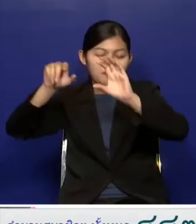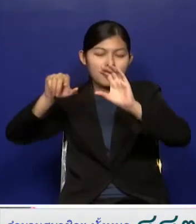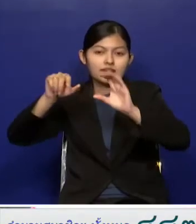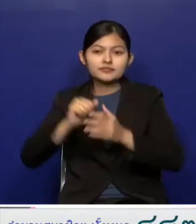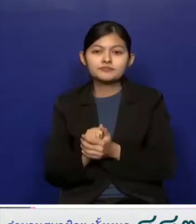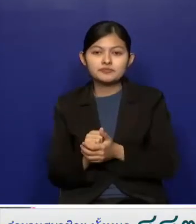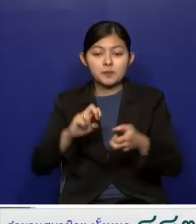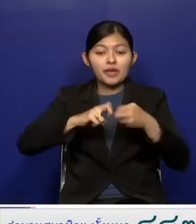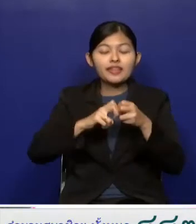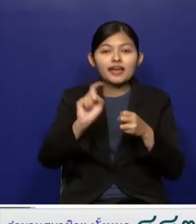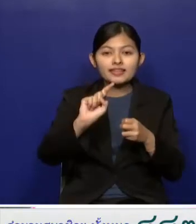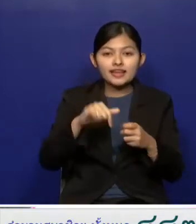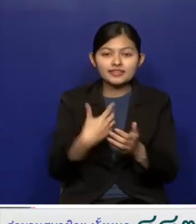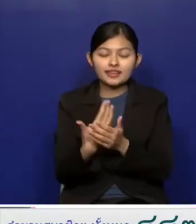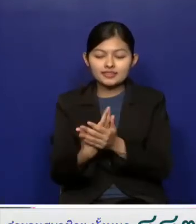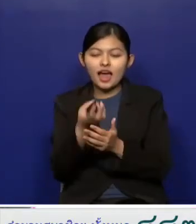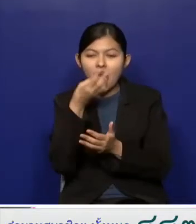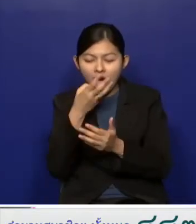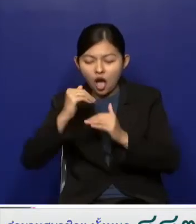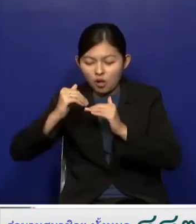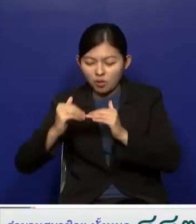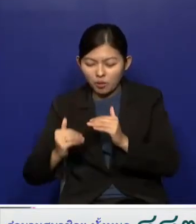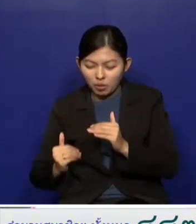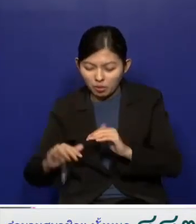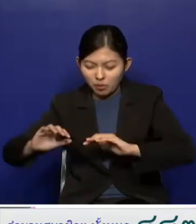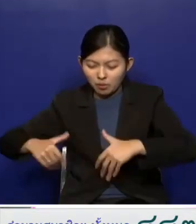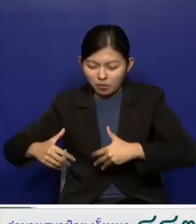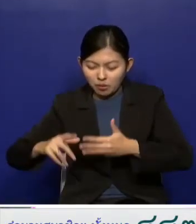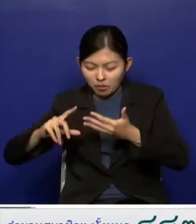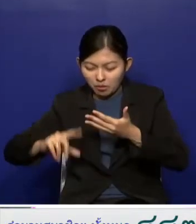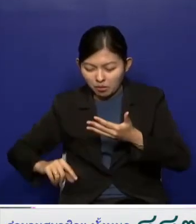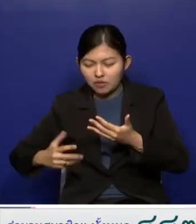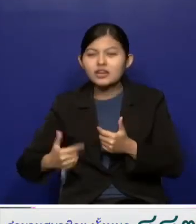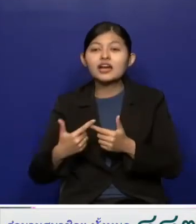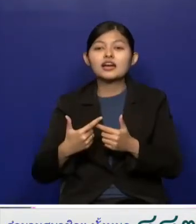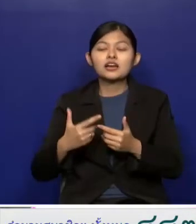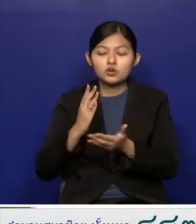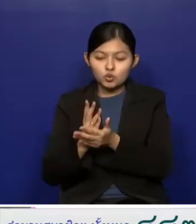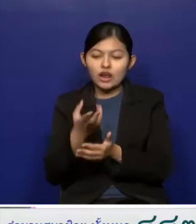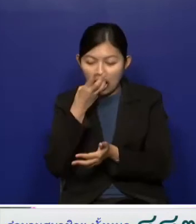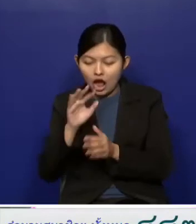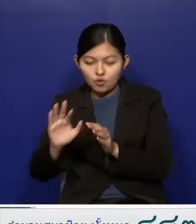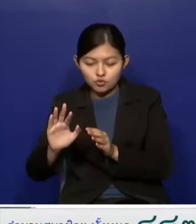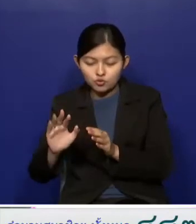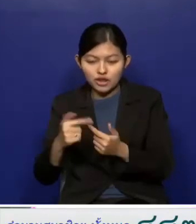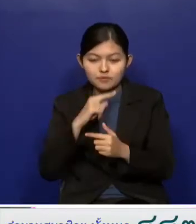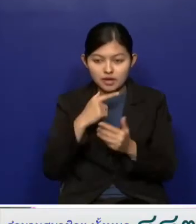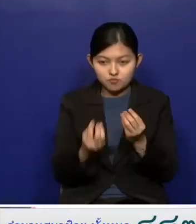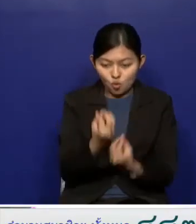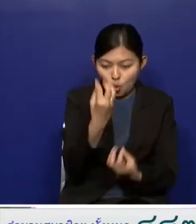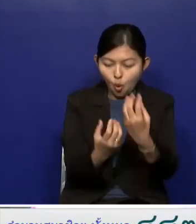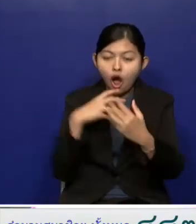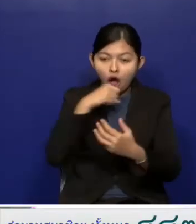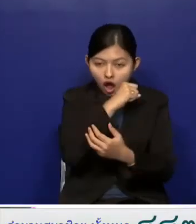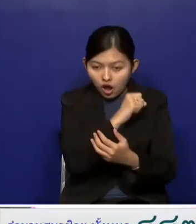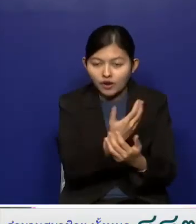มีปัญหาเรื่องราคาข้าวตกต่ำให้คนหยุดปลูกข้าวไปปลูกอ้อยโดยให้โอกาสให้ร